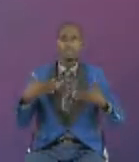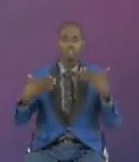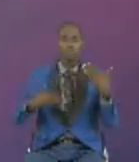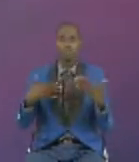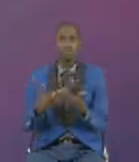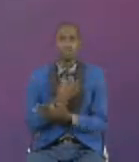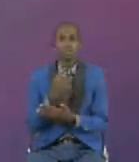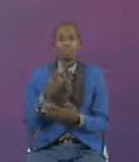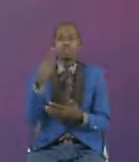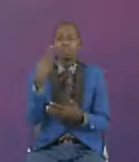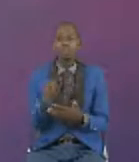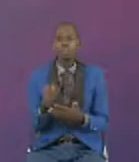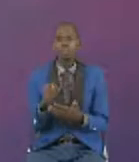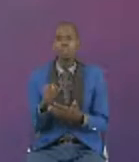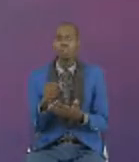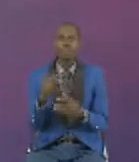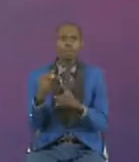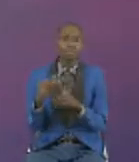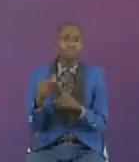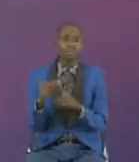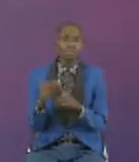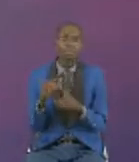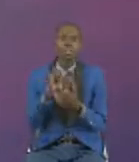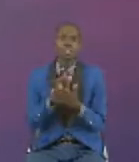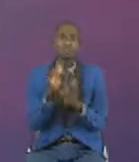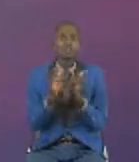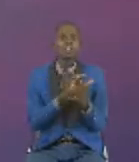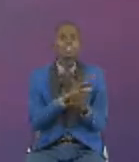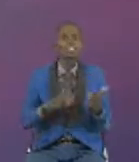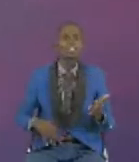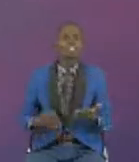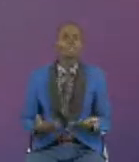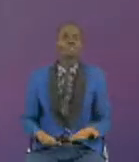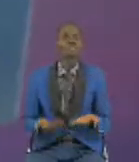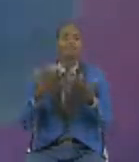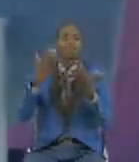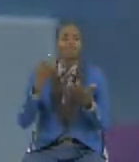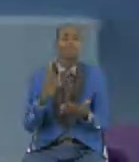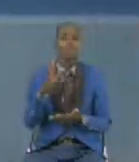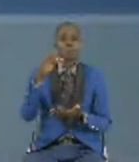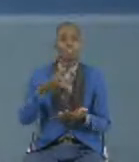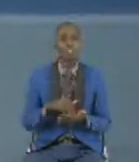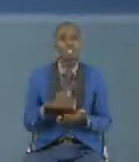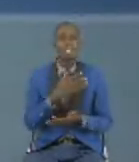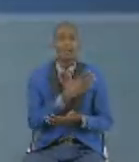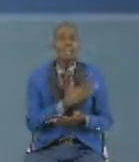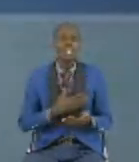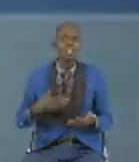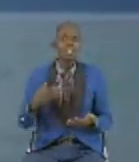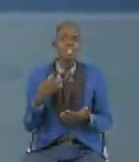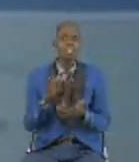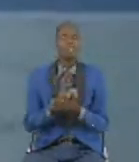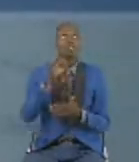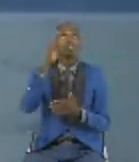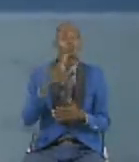que Jésus est mort, qu'il a été enseveli, qu'il est ressuscité encore pour notre justification. L'Évangile, c'est